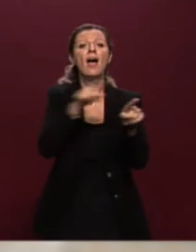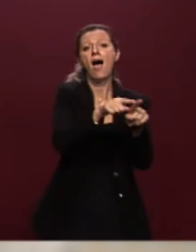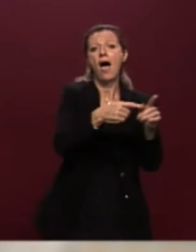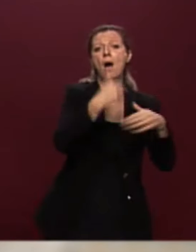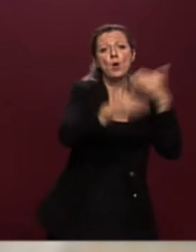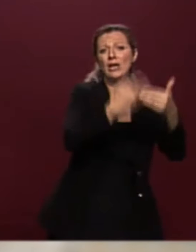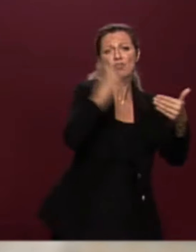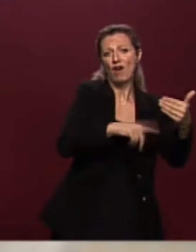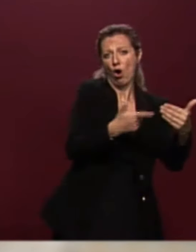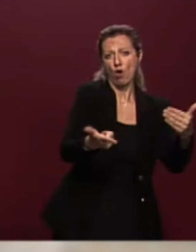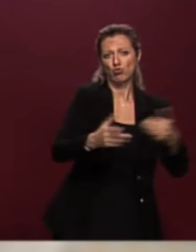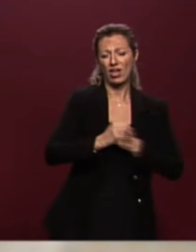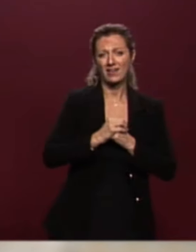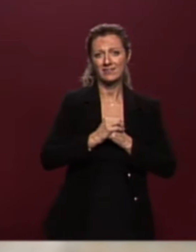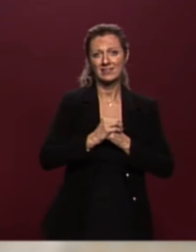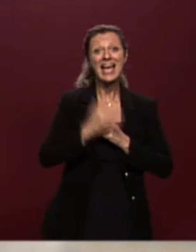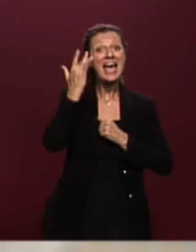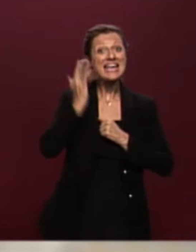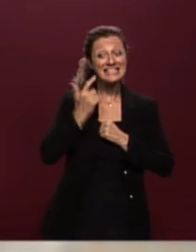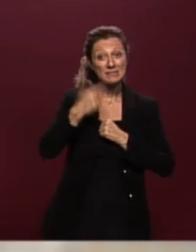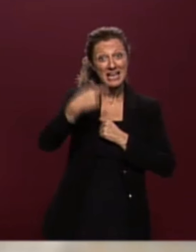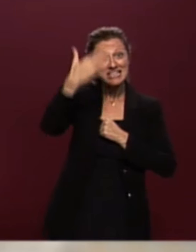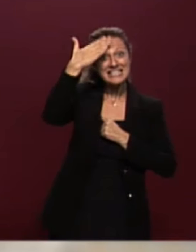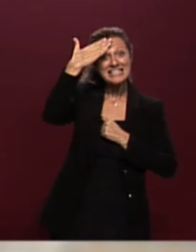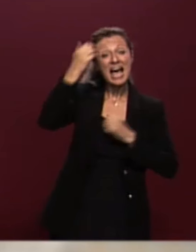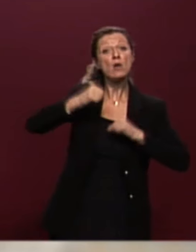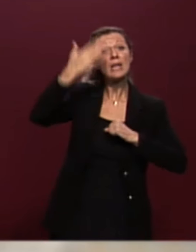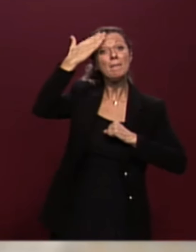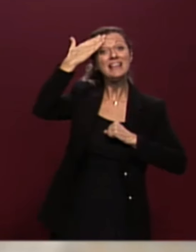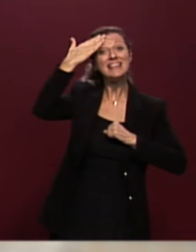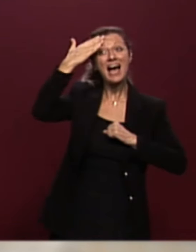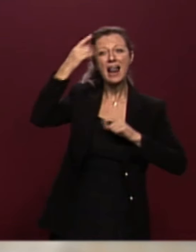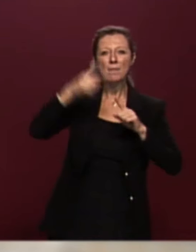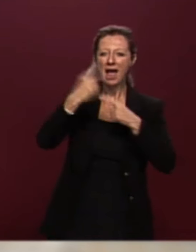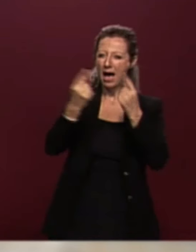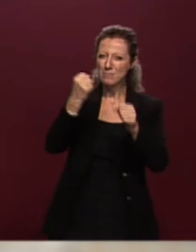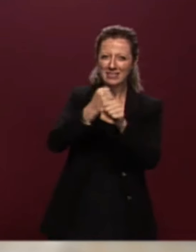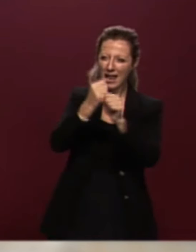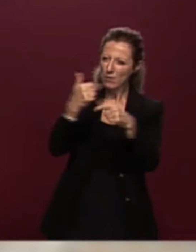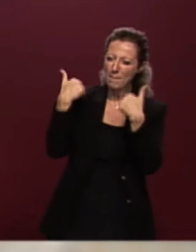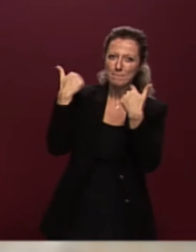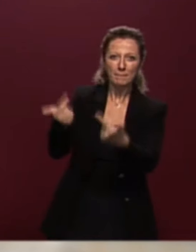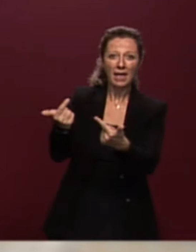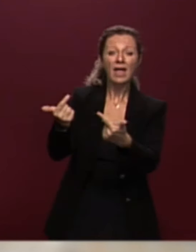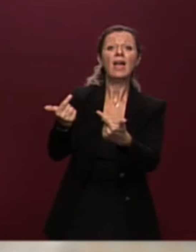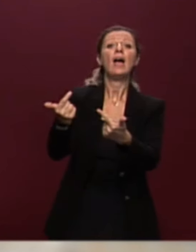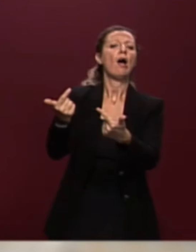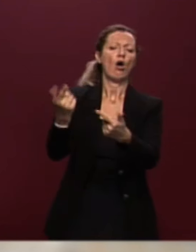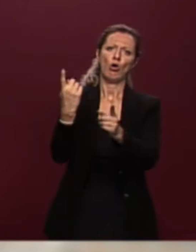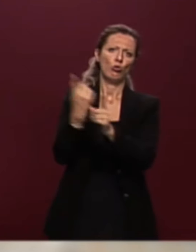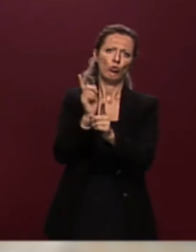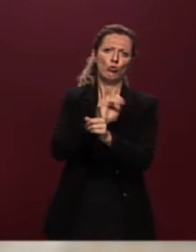I rischi per la salute mentale causati dall'ambiente di lavoro non devono